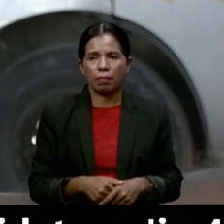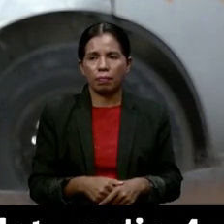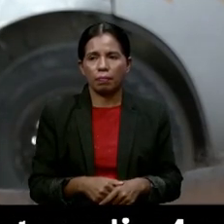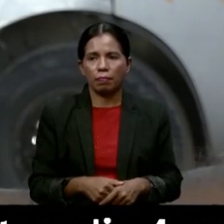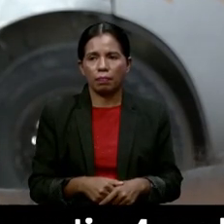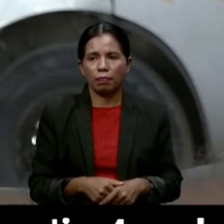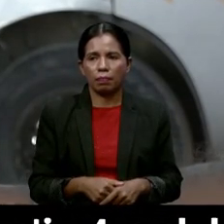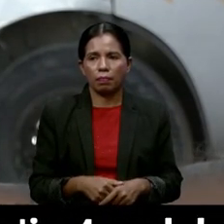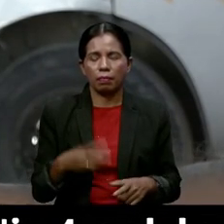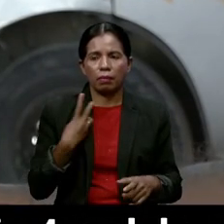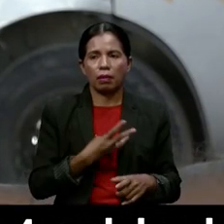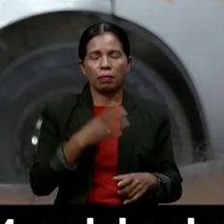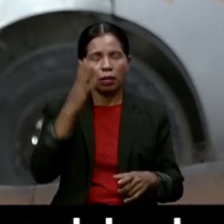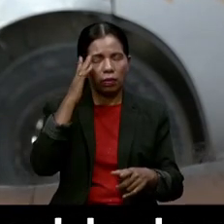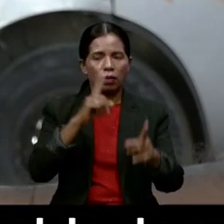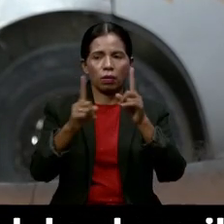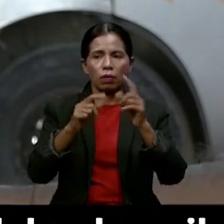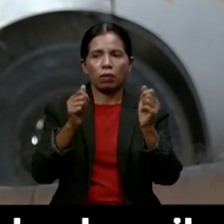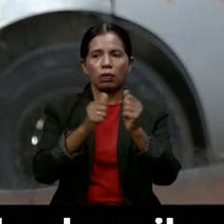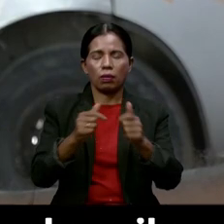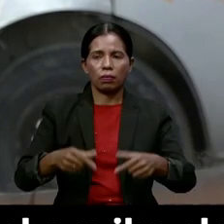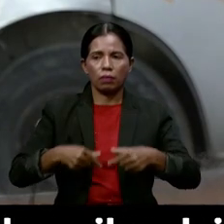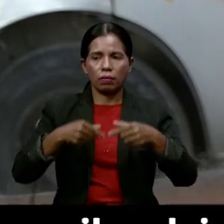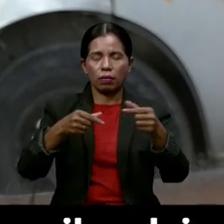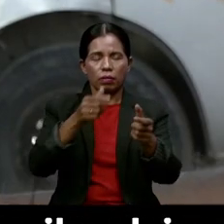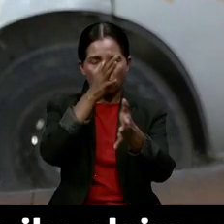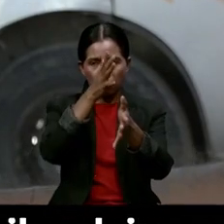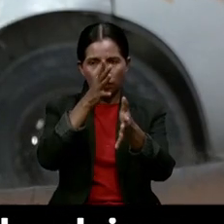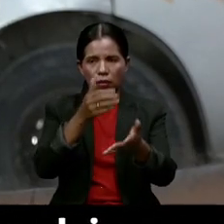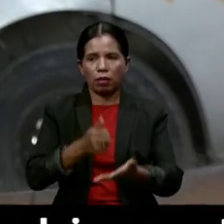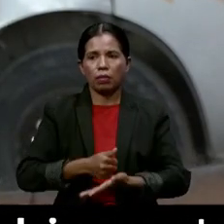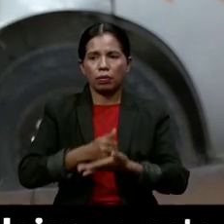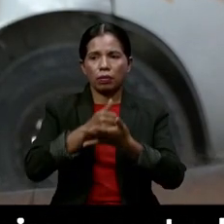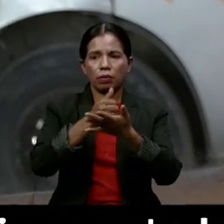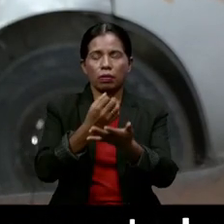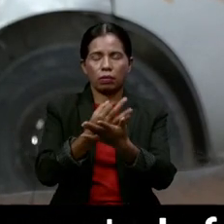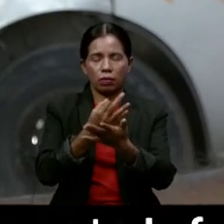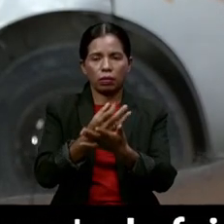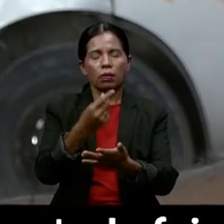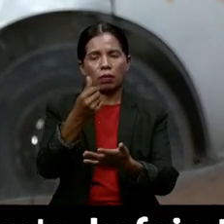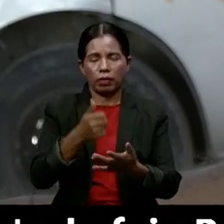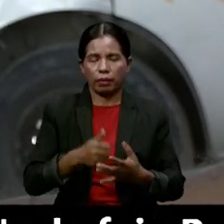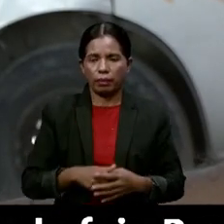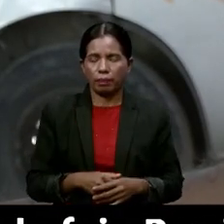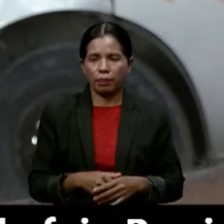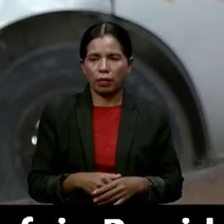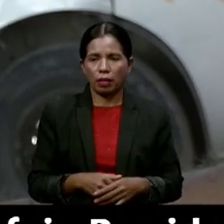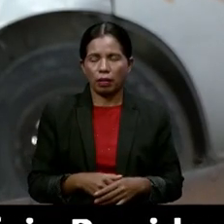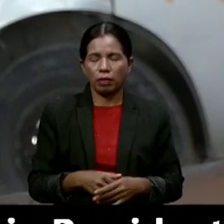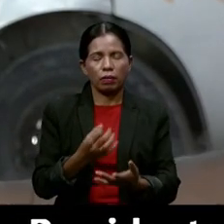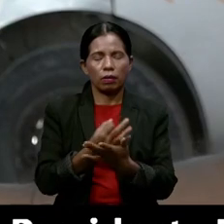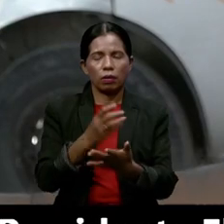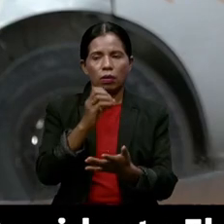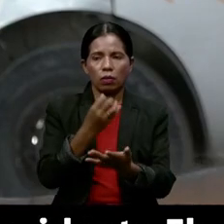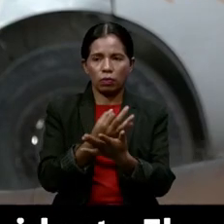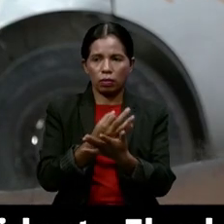Aiyah, patah. Ami hanya patah yang kuliah ni, perlu yang phone tiga bape, ferry bape. Azura phone hello orang tuh, lah ibu tida. Jadi, kami kerja bape ferry ni, saya